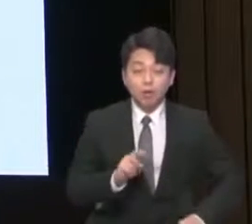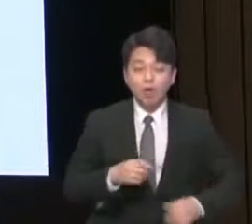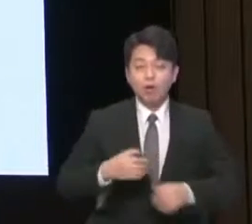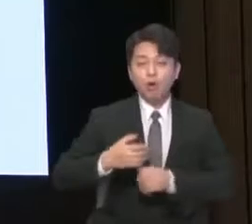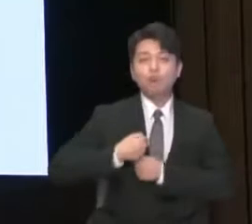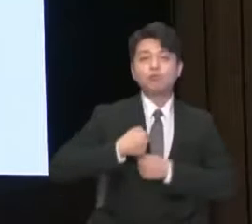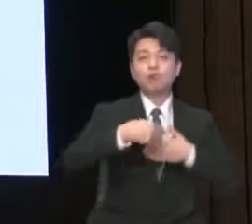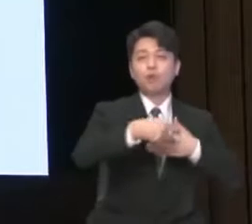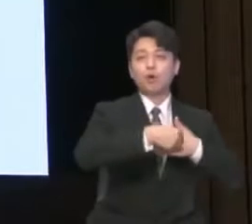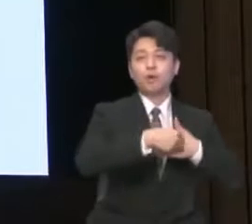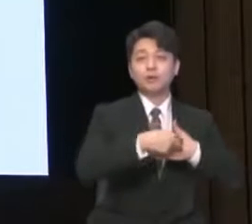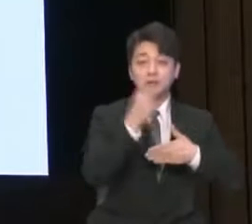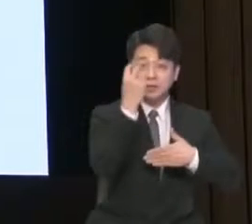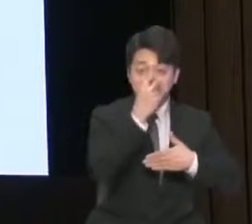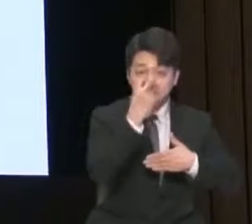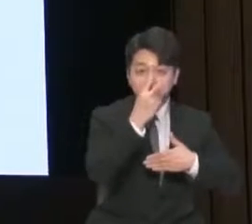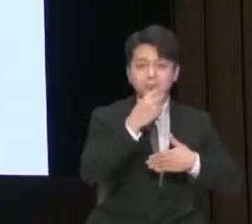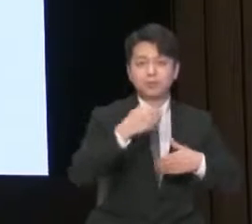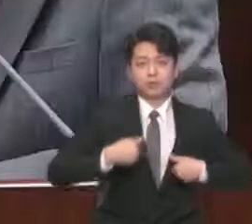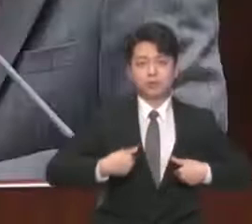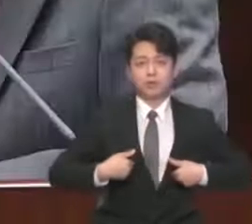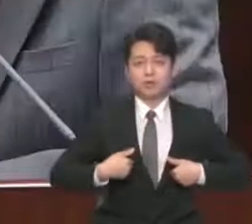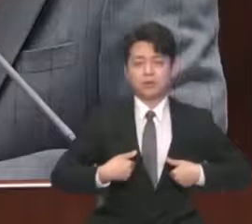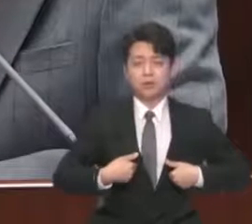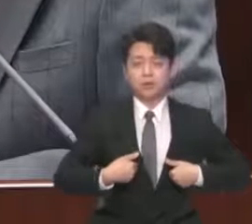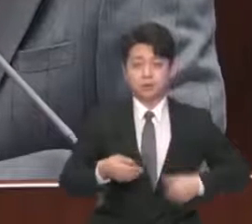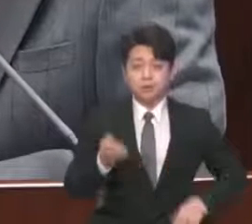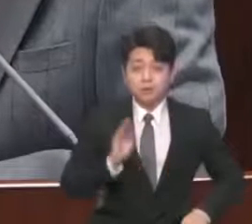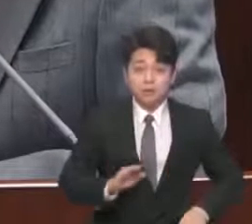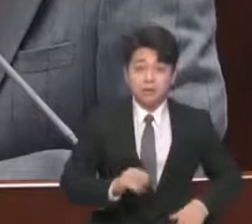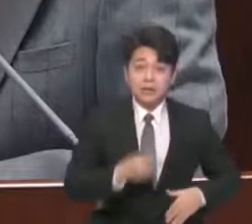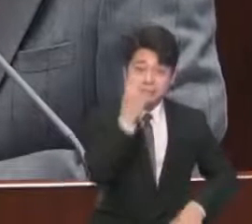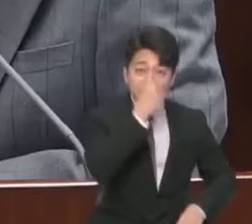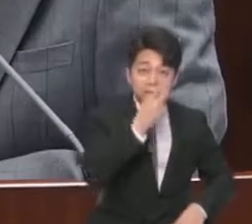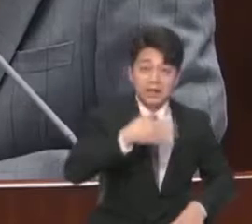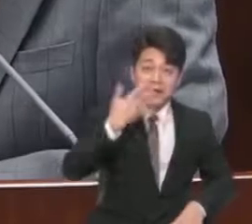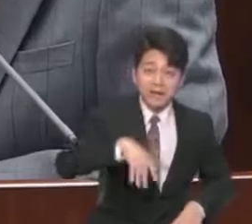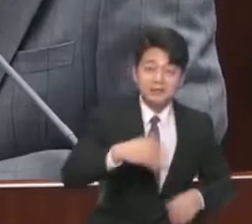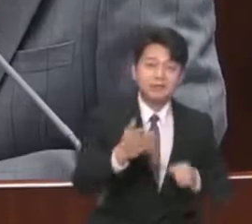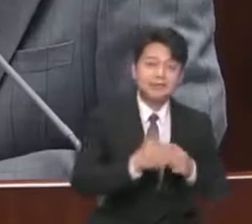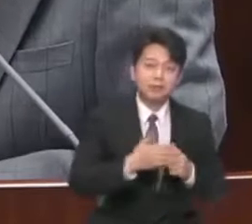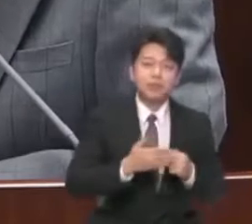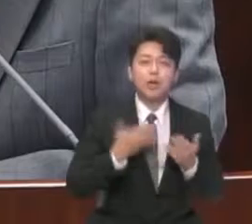된다. 그래서 병가 연장이 안 된다고 답변을 받았다. 서일병은